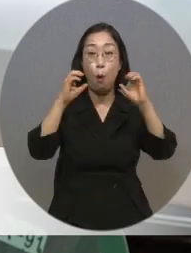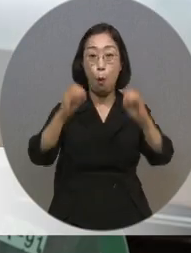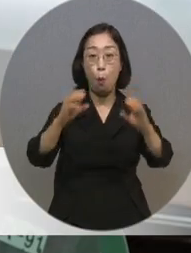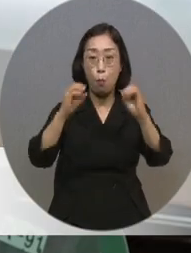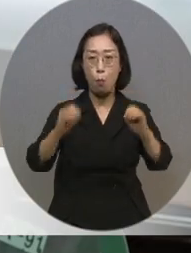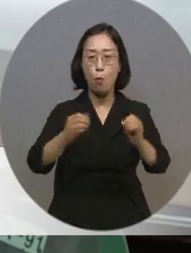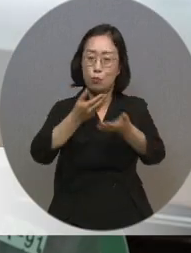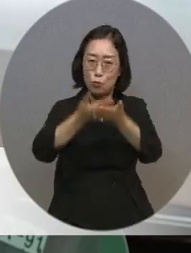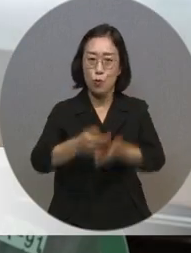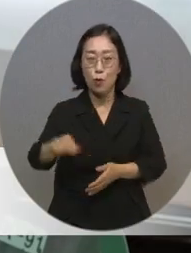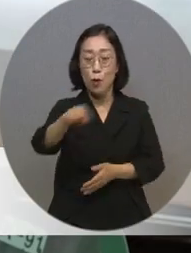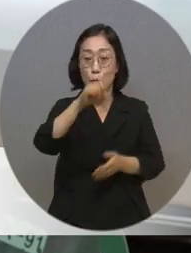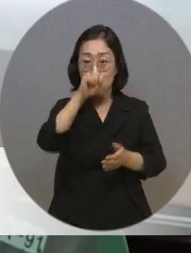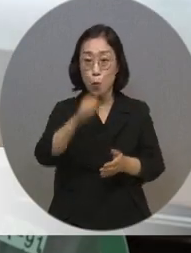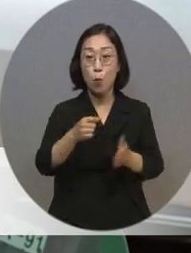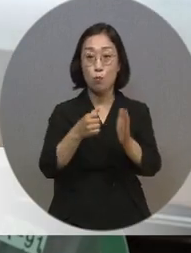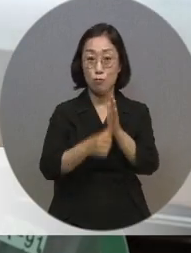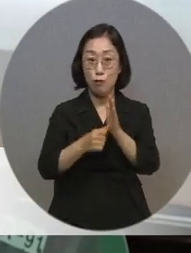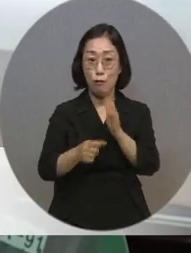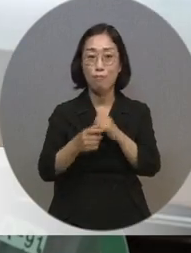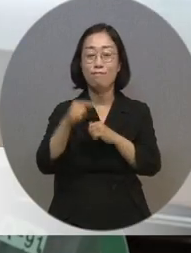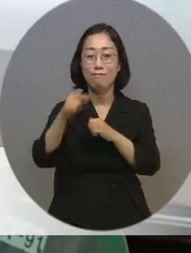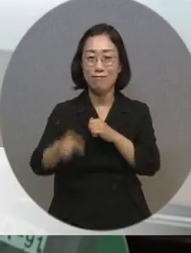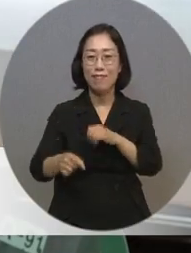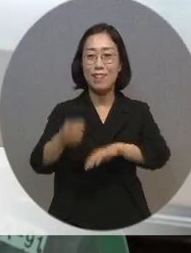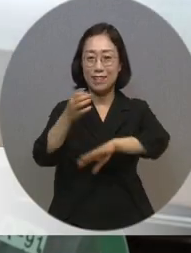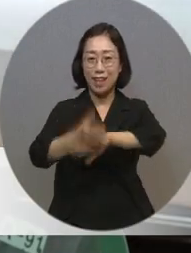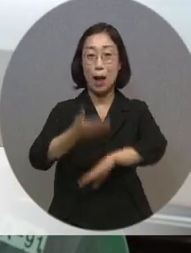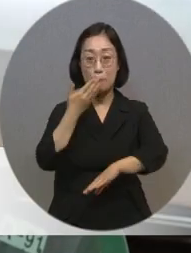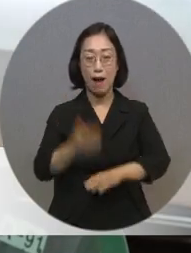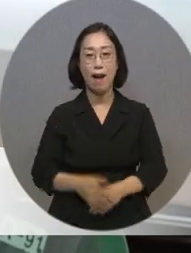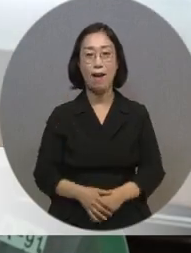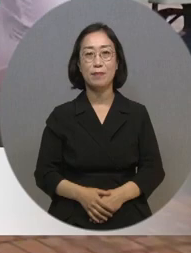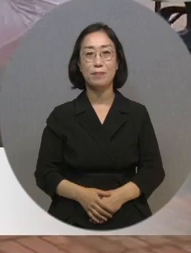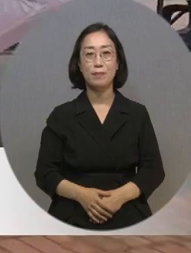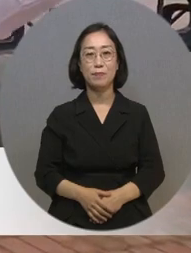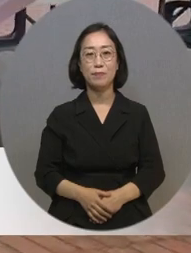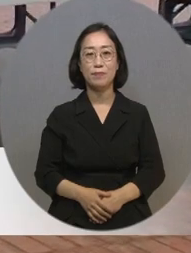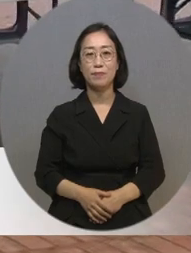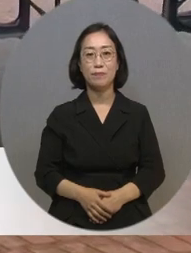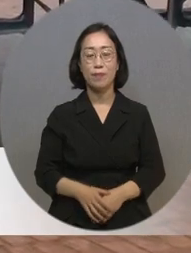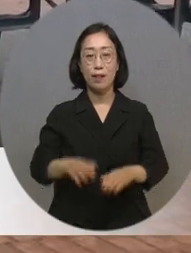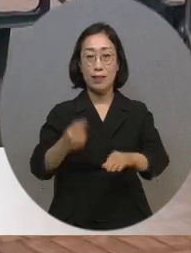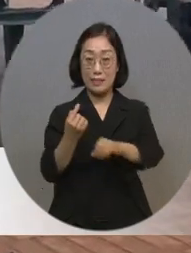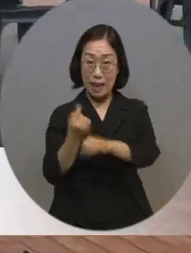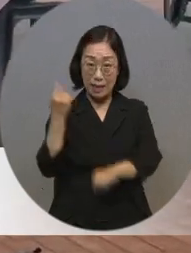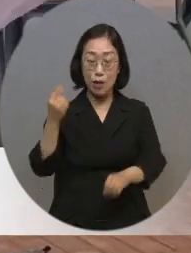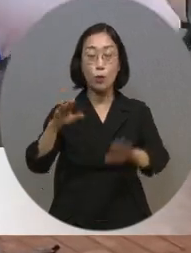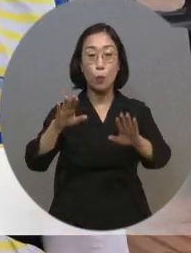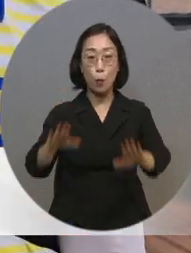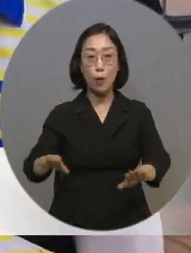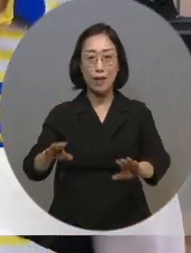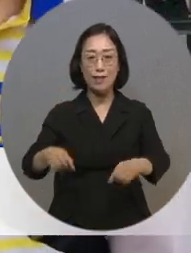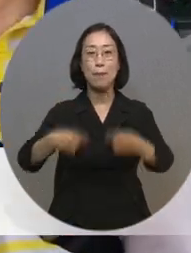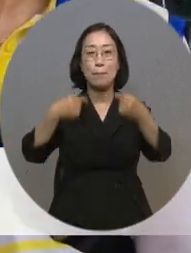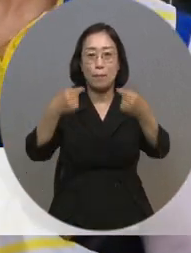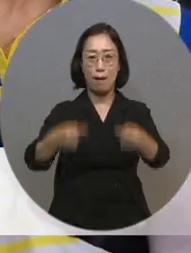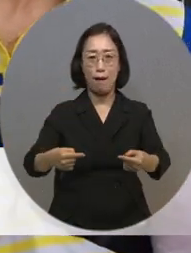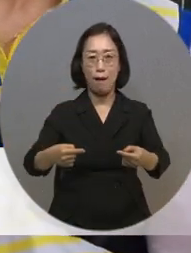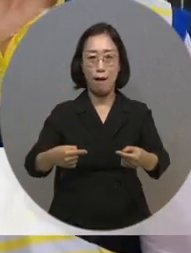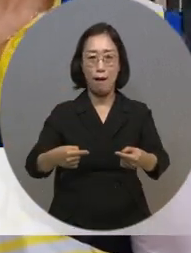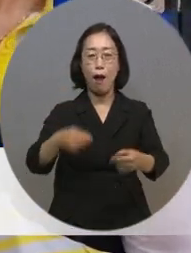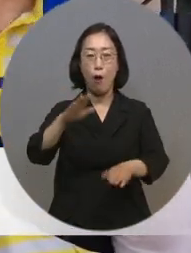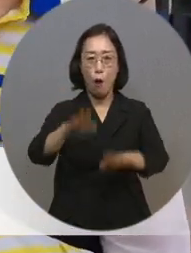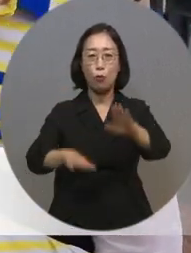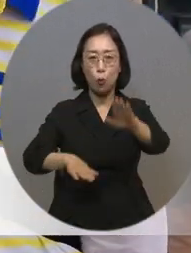그런 좋은 상품을 또 살 수 있으니까 좋죠. 작년에 올해도 한번 참여했는데요. 이게 솔직히